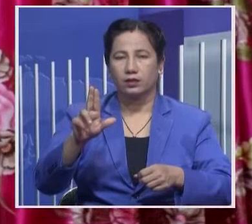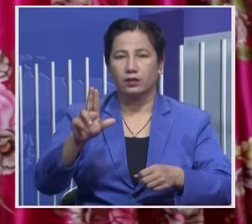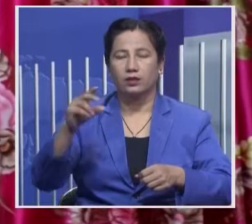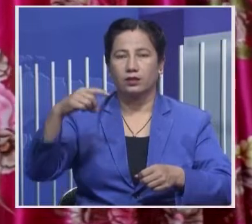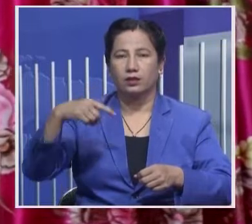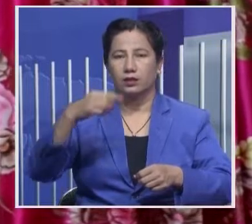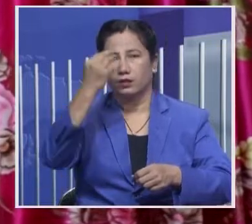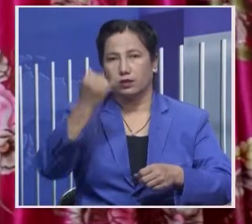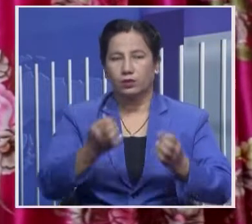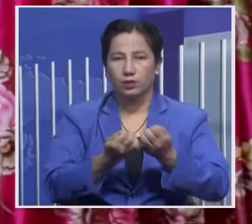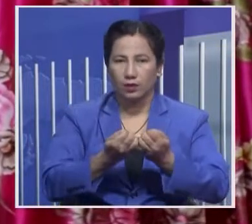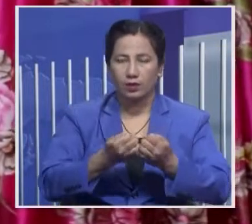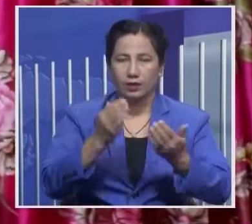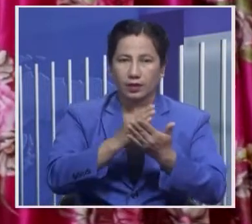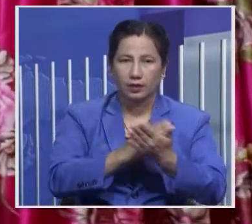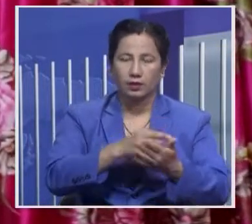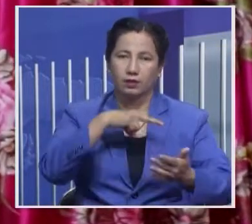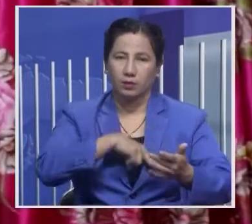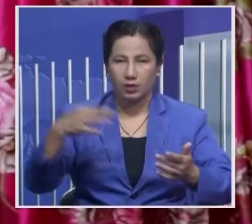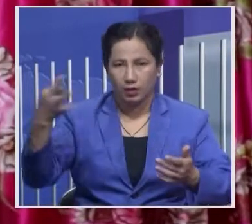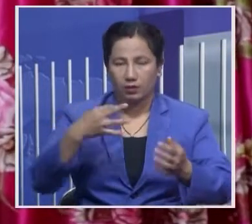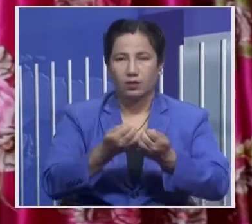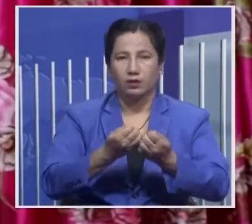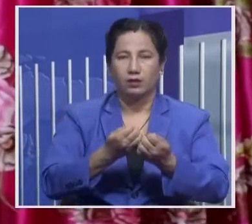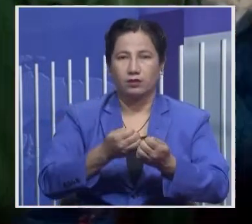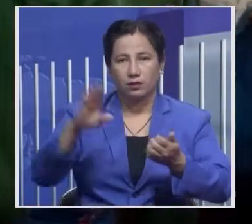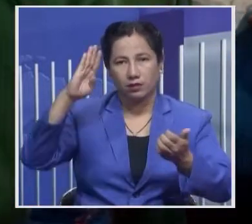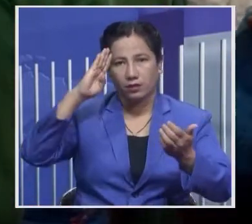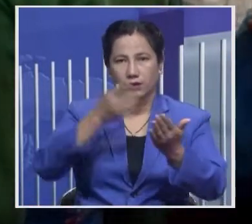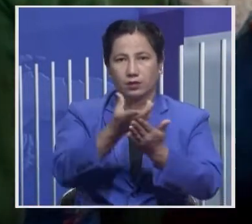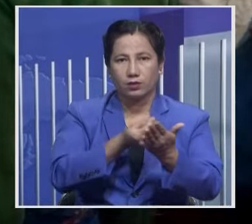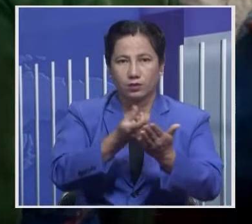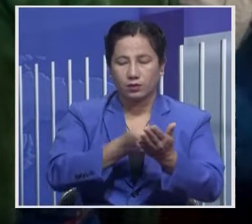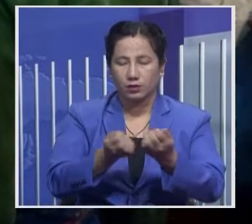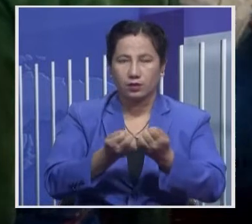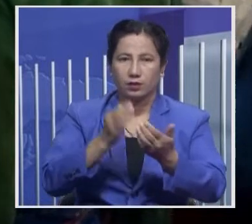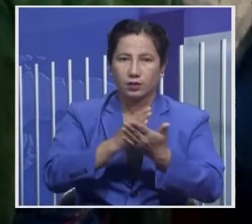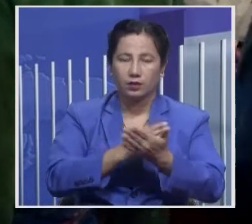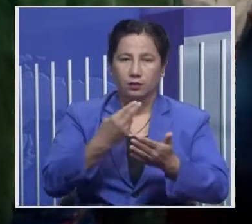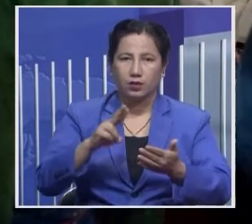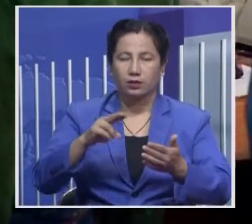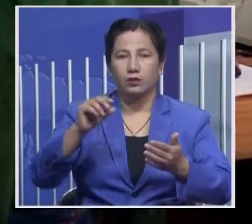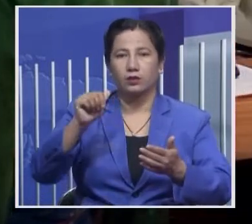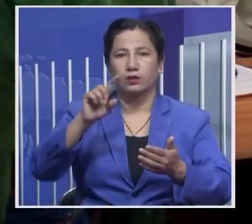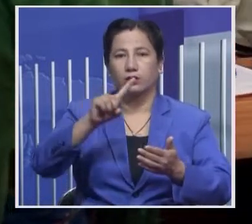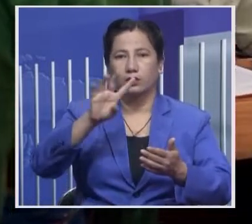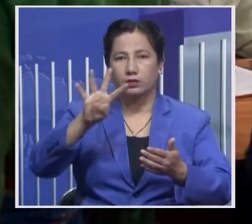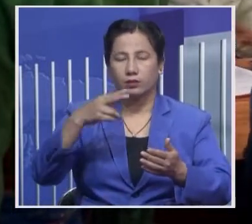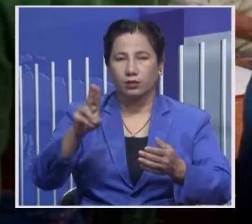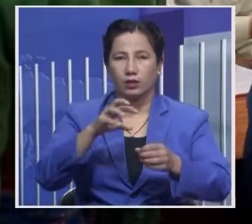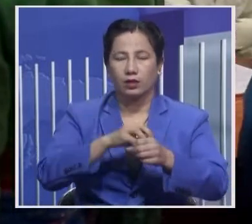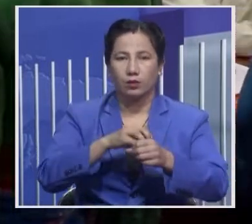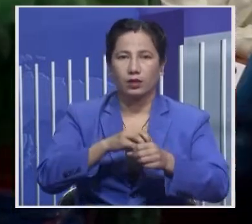नयाँ बनाउने कार्यक्रम अनि राजस्व सङ्कलन गर्ने कार्यक्रम भइरहेको छ। नगरपालिकाले 14 वडामा घुम्ती सेवाहरू